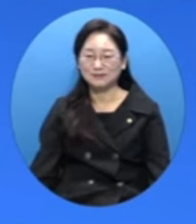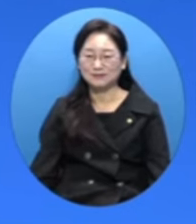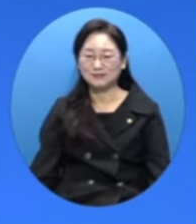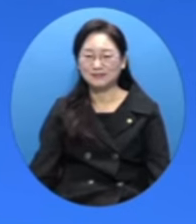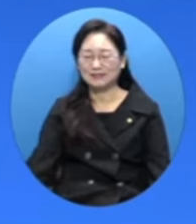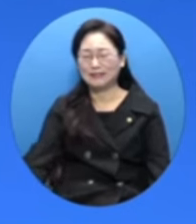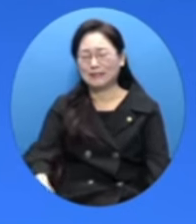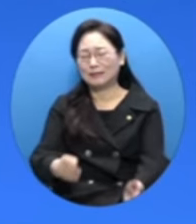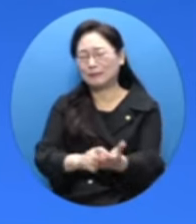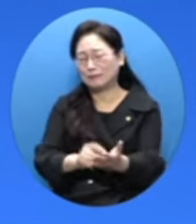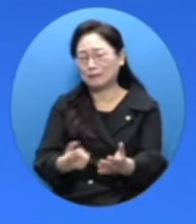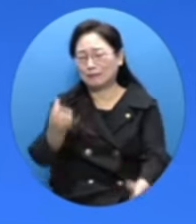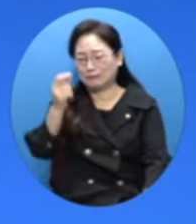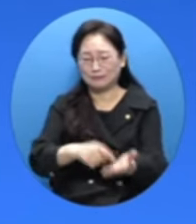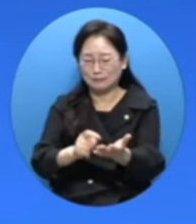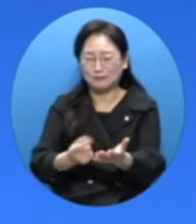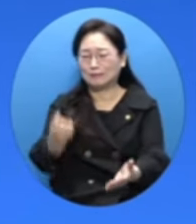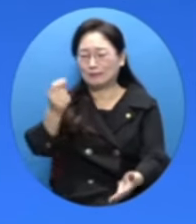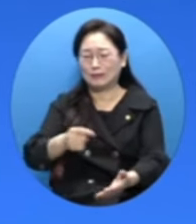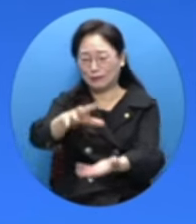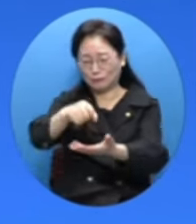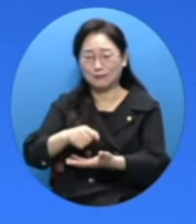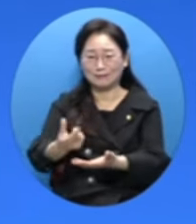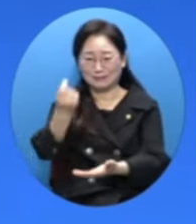죄송합니다. 빨리 좀 가고 빨리 갖고 와요.